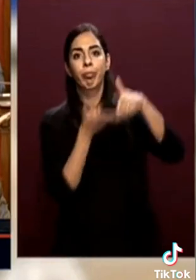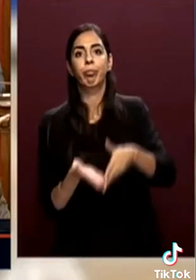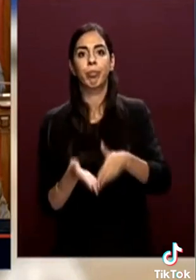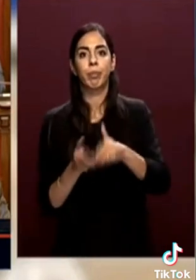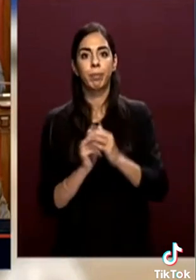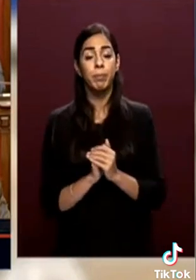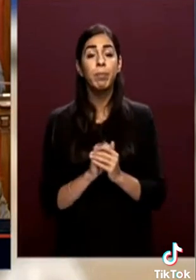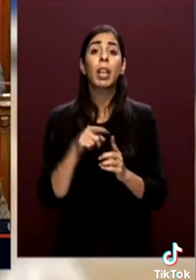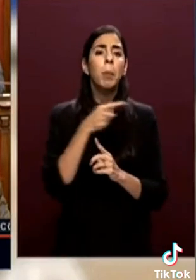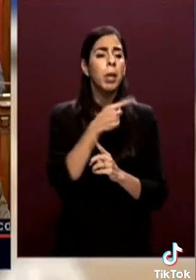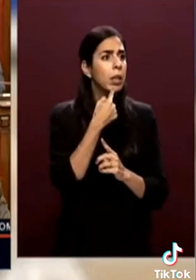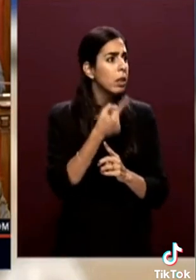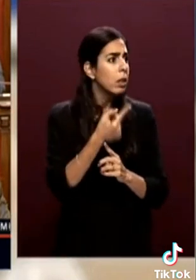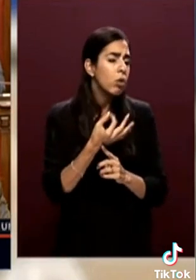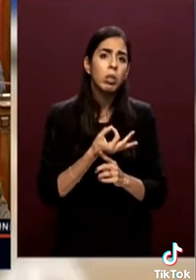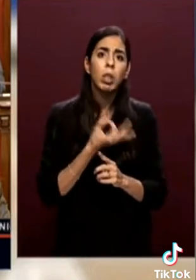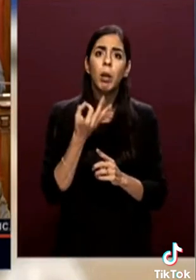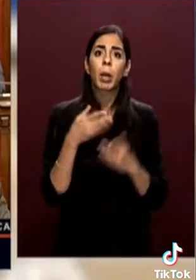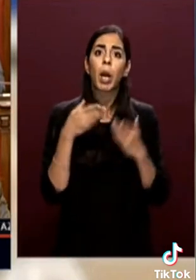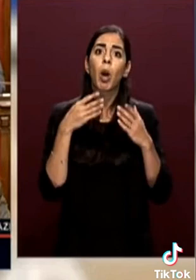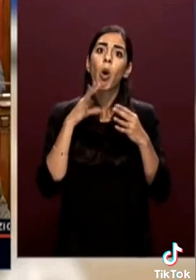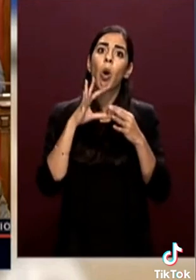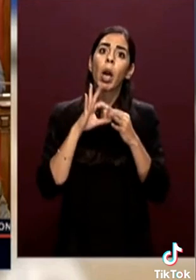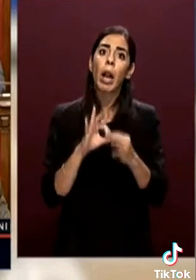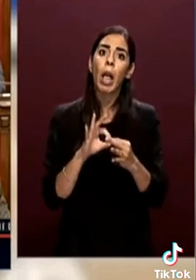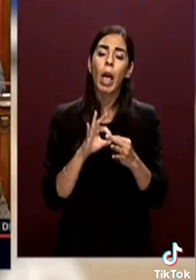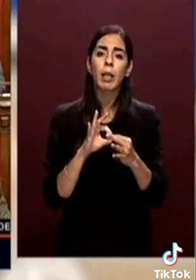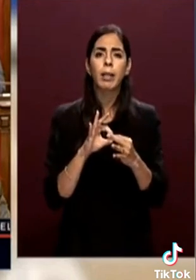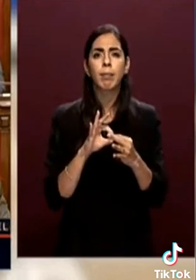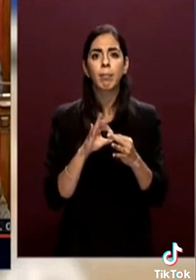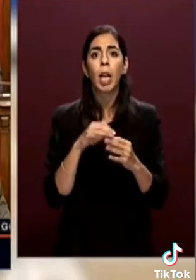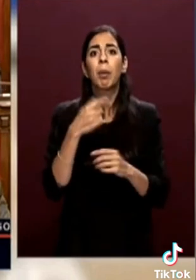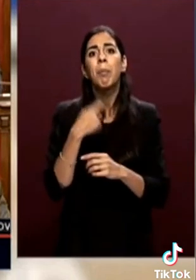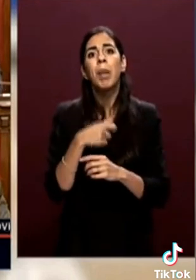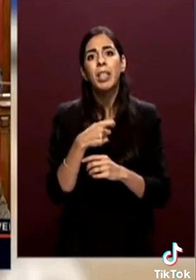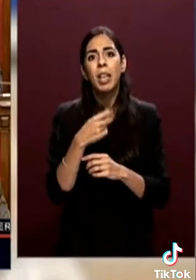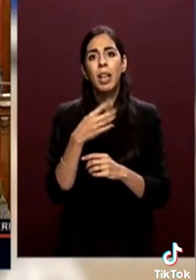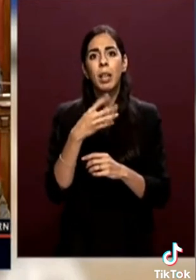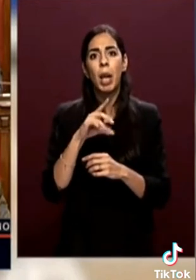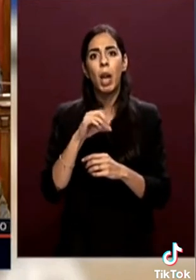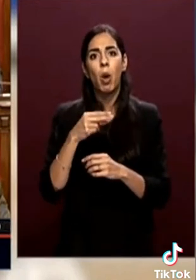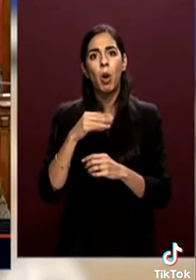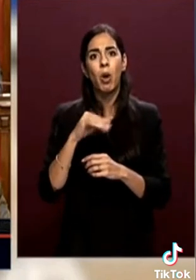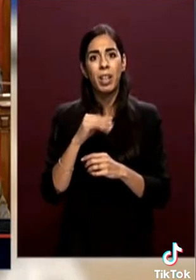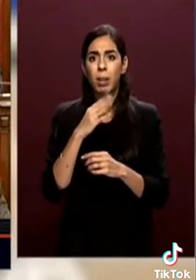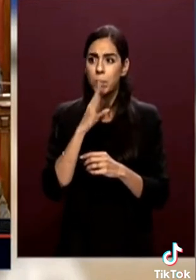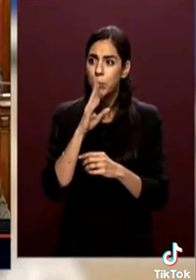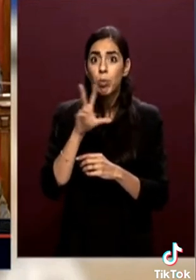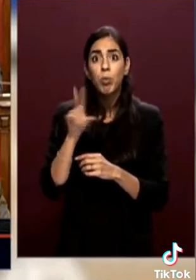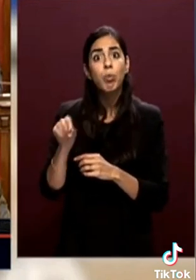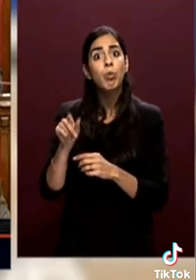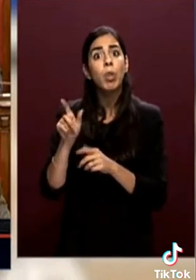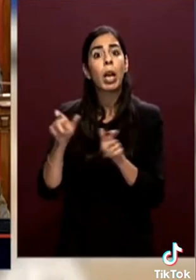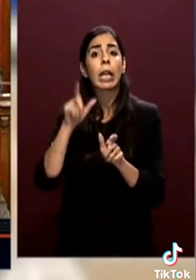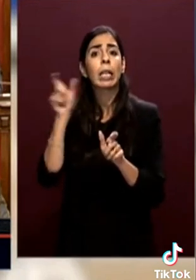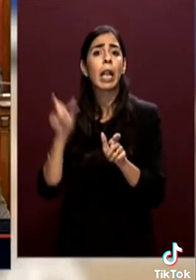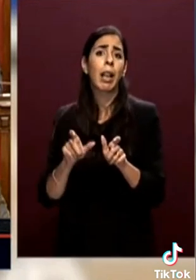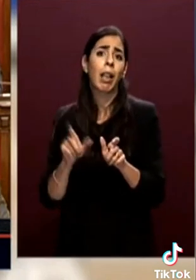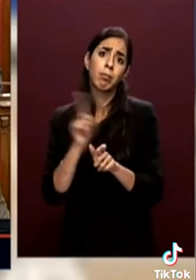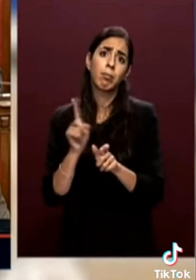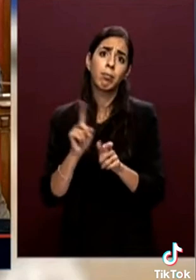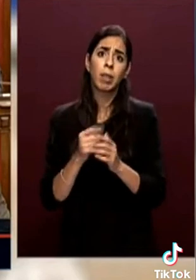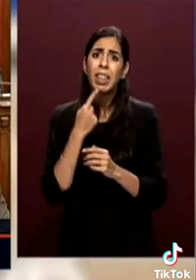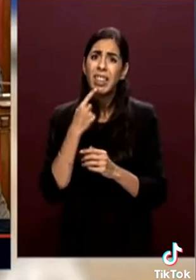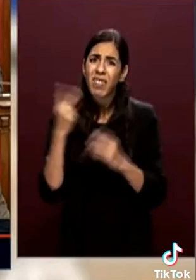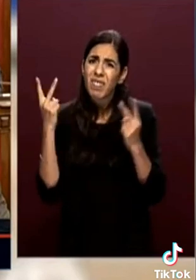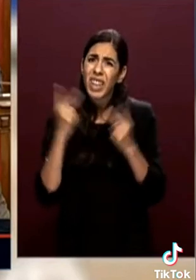coerenza, Presidente Meloni, non menta agli italiani, dica la verità. Al